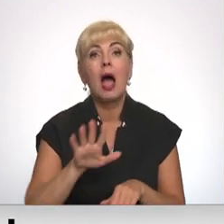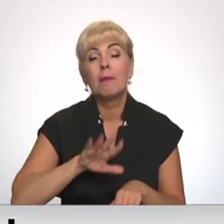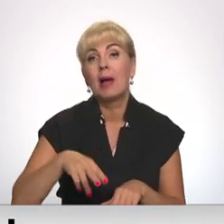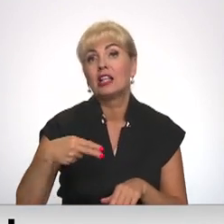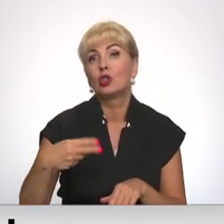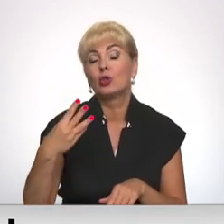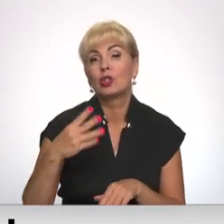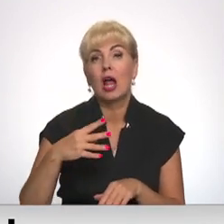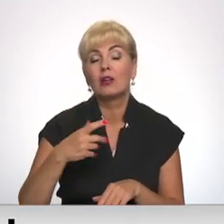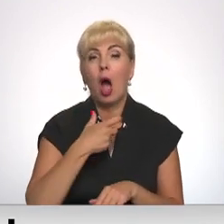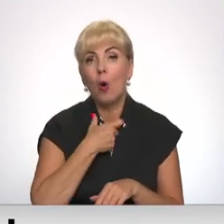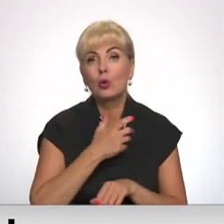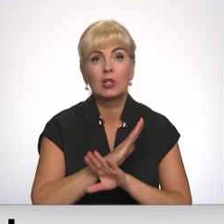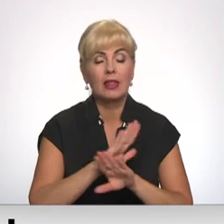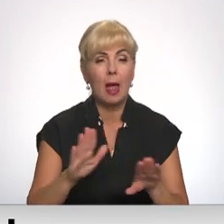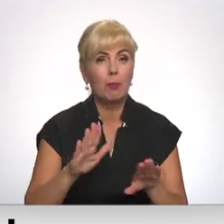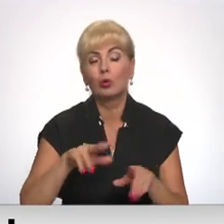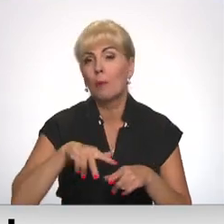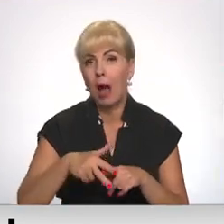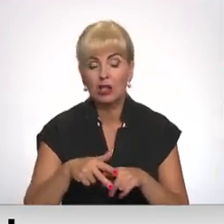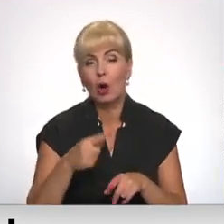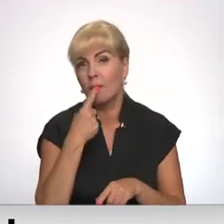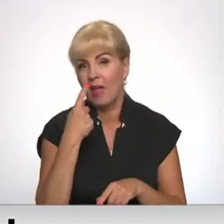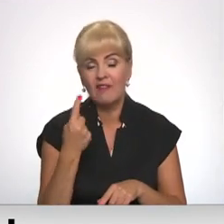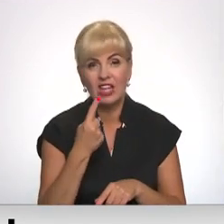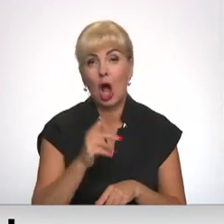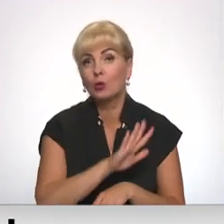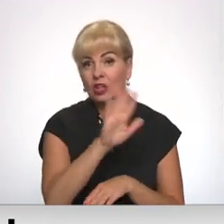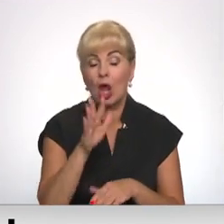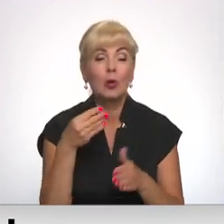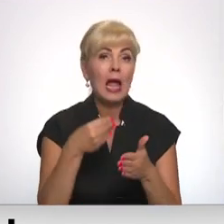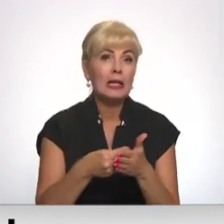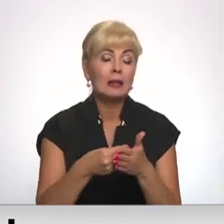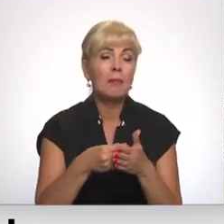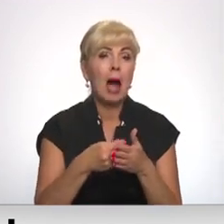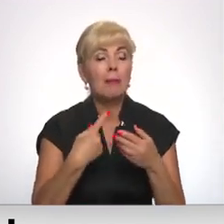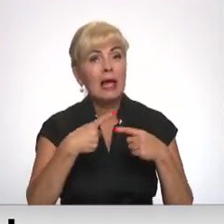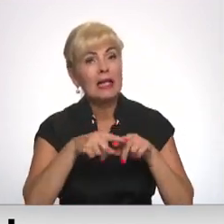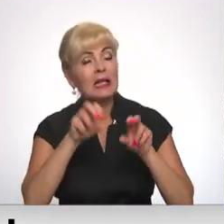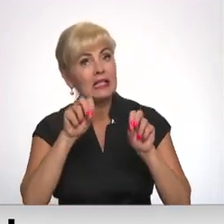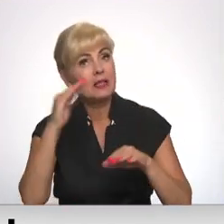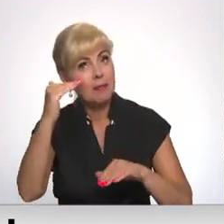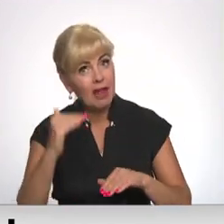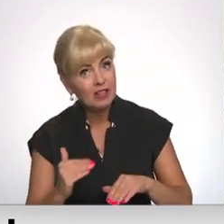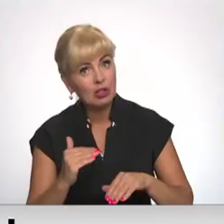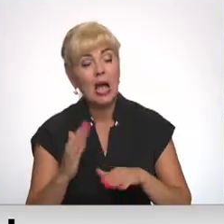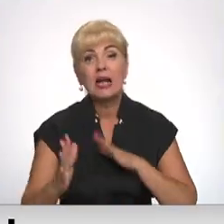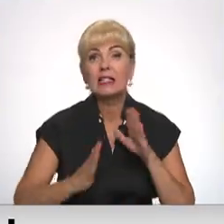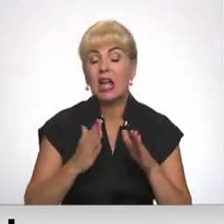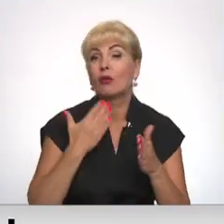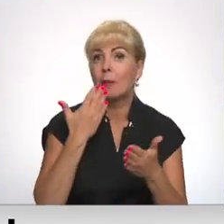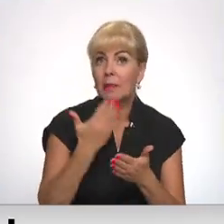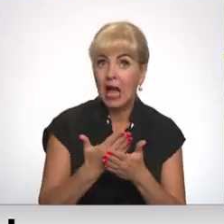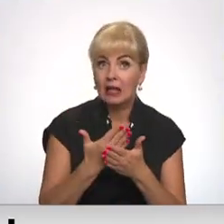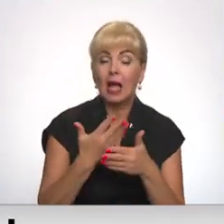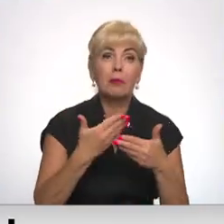24. Augusta nebūtu nevienu dienu. Iepirkuma tehniskā specifikācija esot sagatavota tā, lai pieteikties varētu pēc